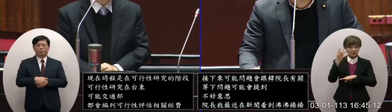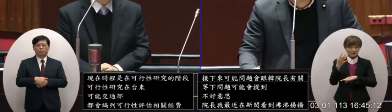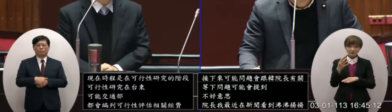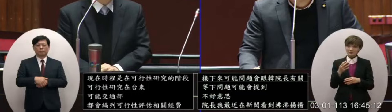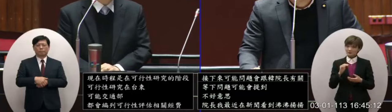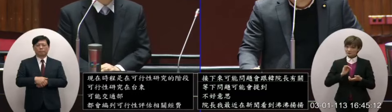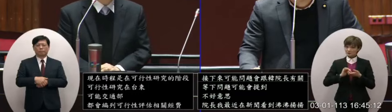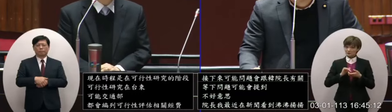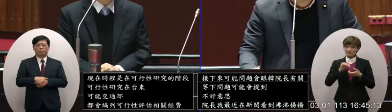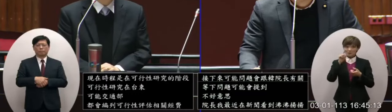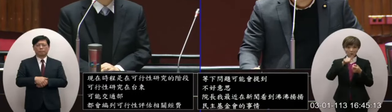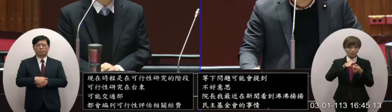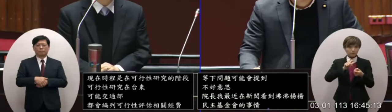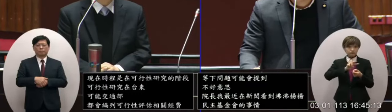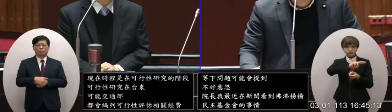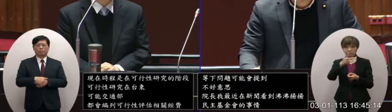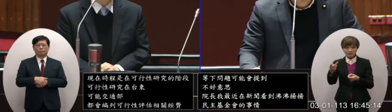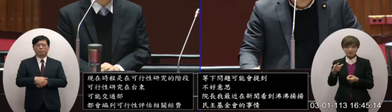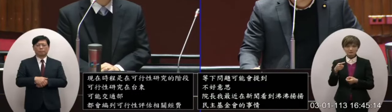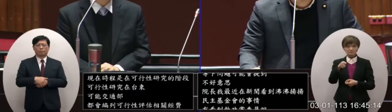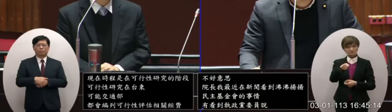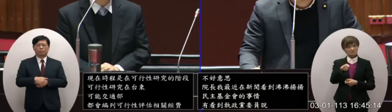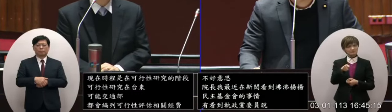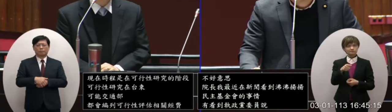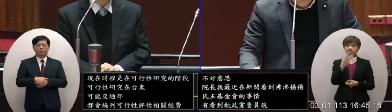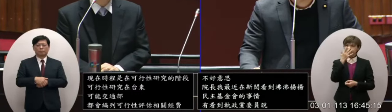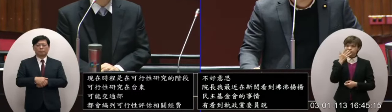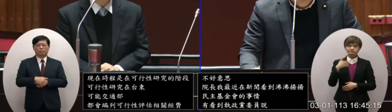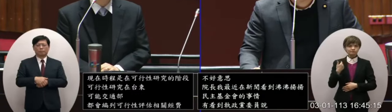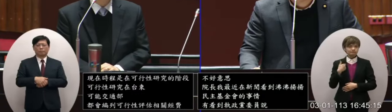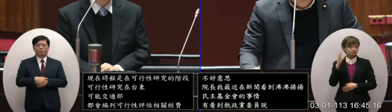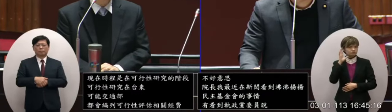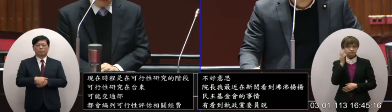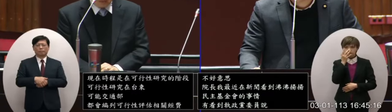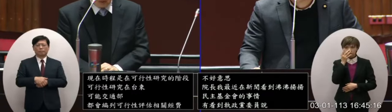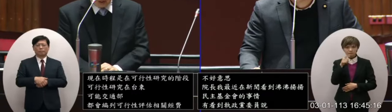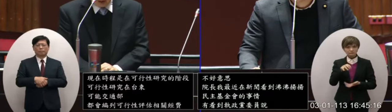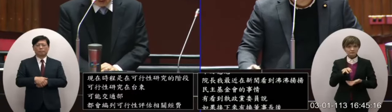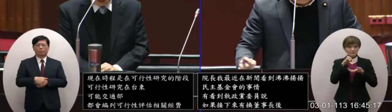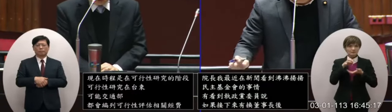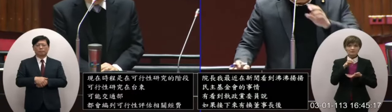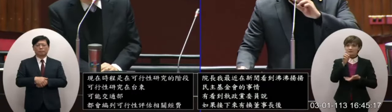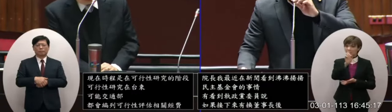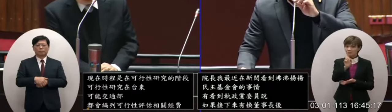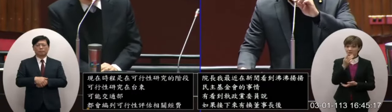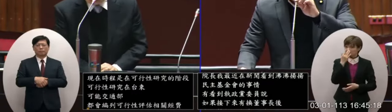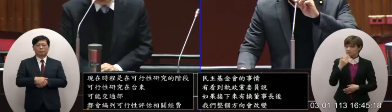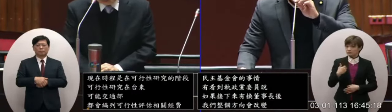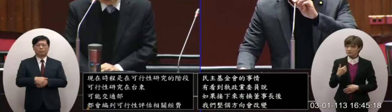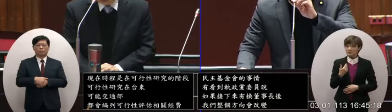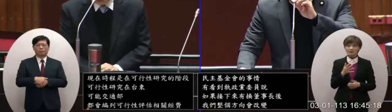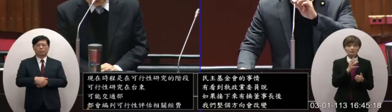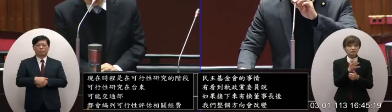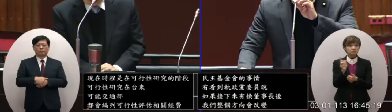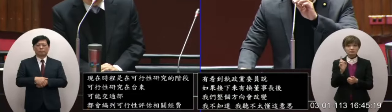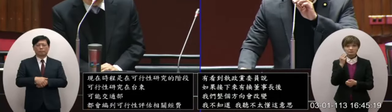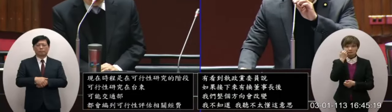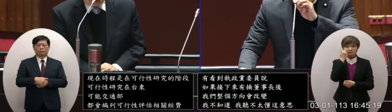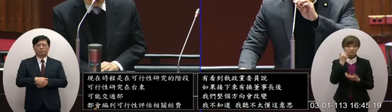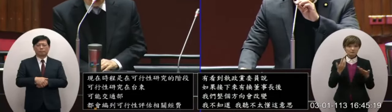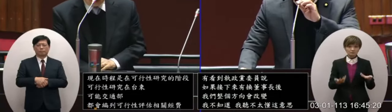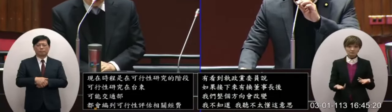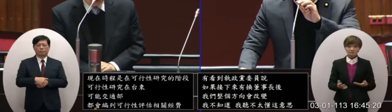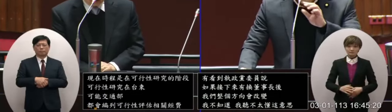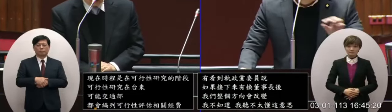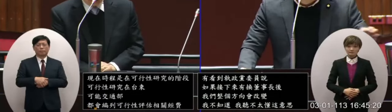变。我不知道，我听不太懂这个意思。那我也不知道说在担心什么。这个要问哪一个部分？问哪个单